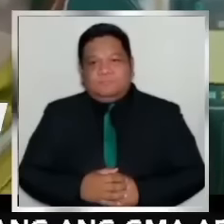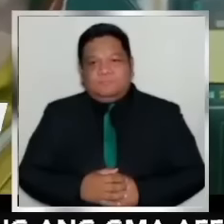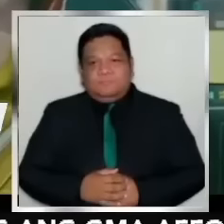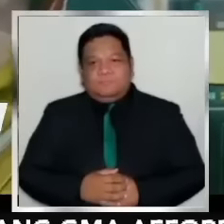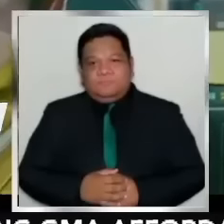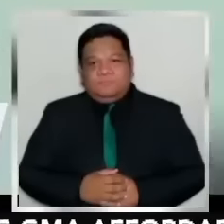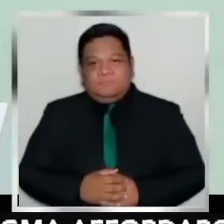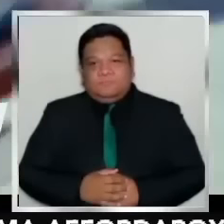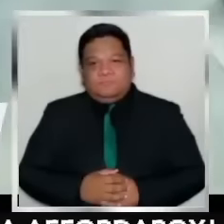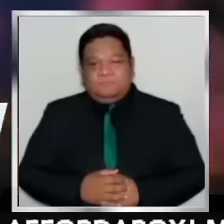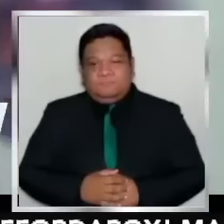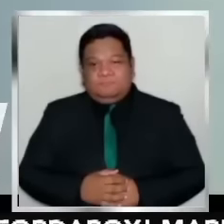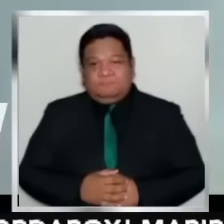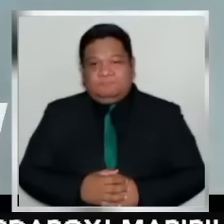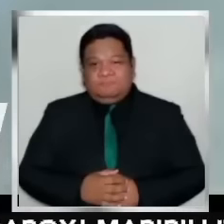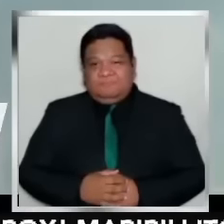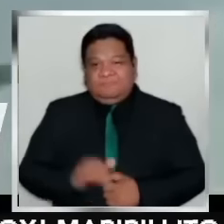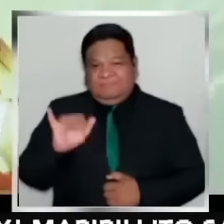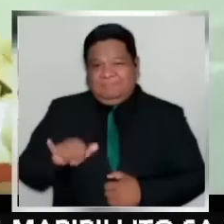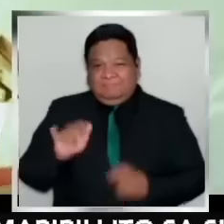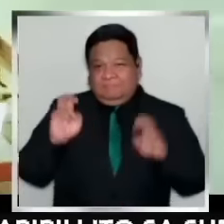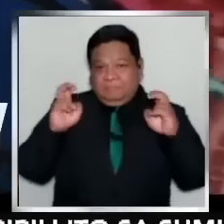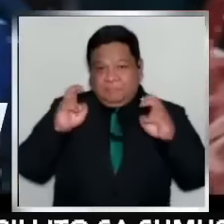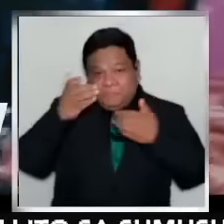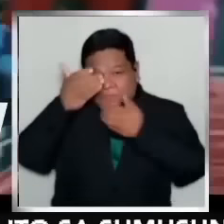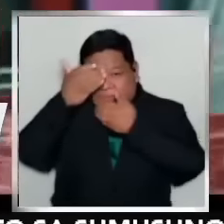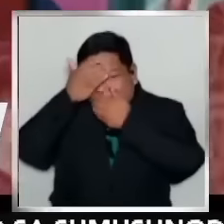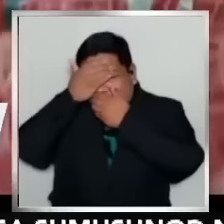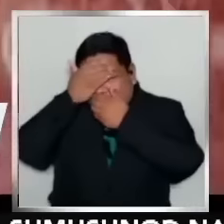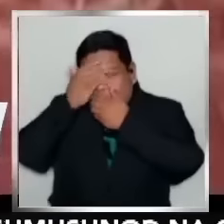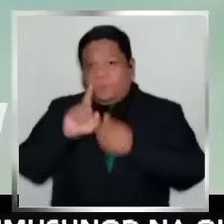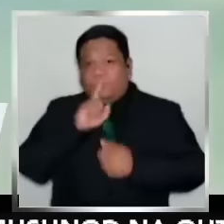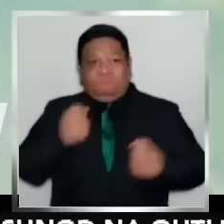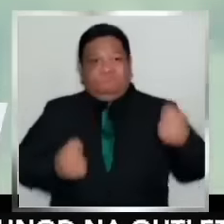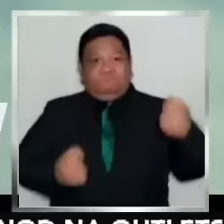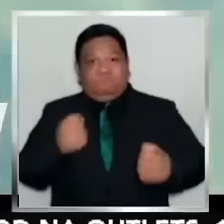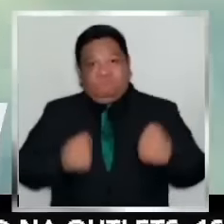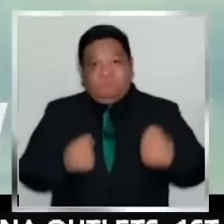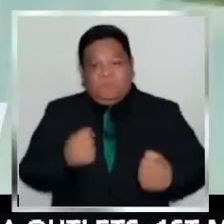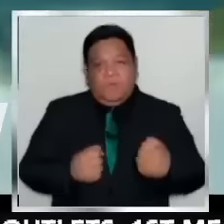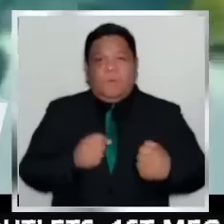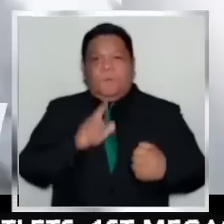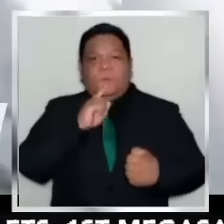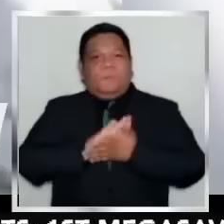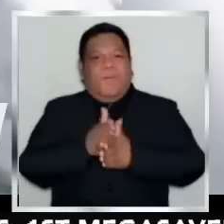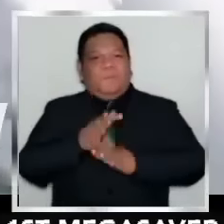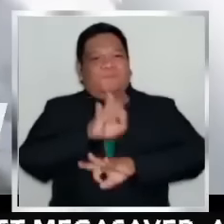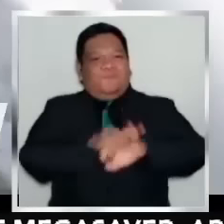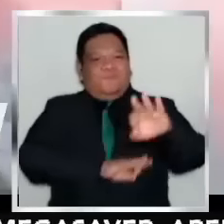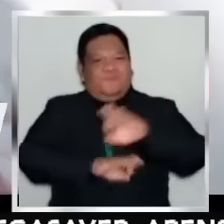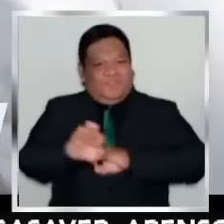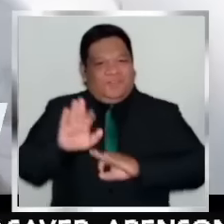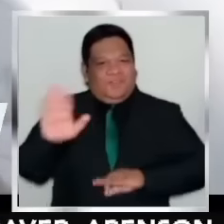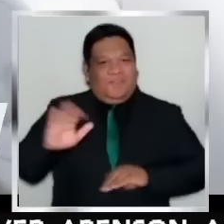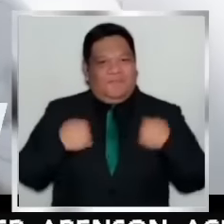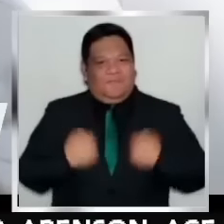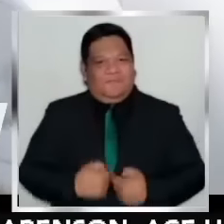Ang ninja na pilot ng Voltlander na nagiging mga paan ni Voltes 5, si Jamie